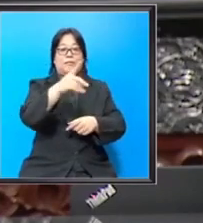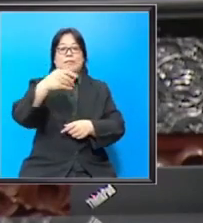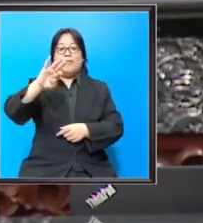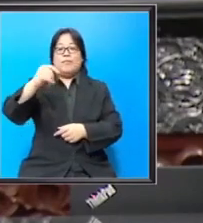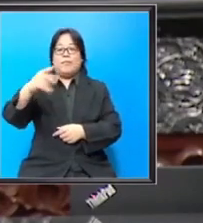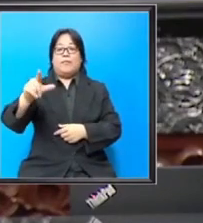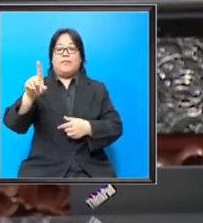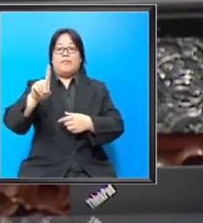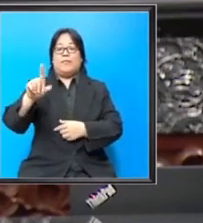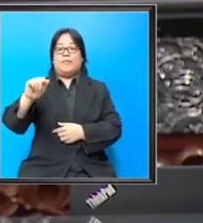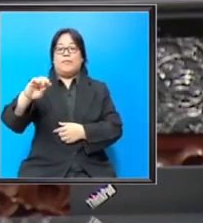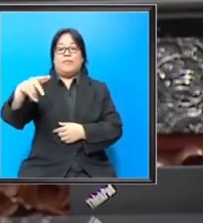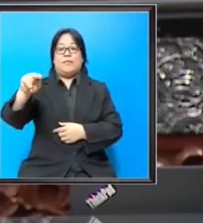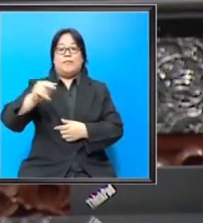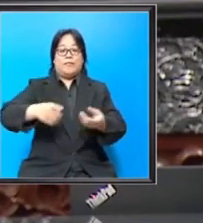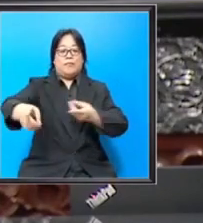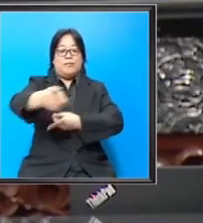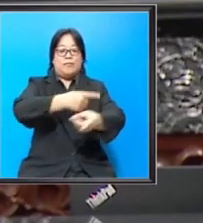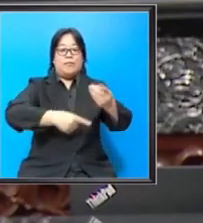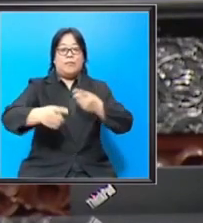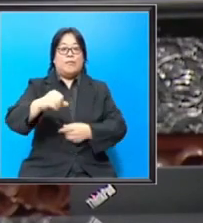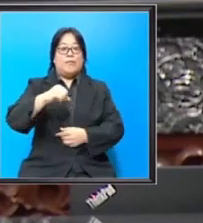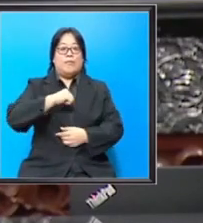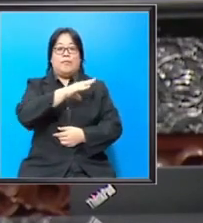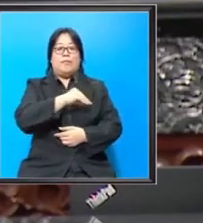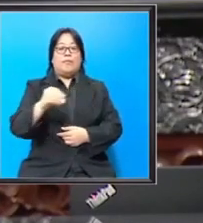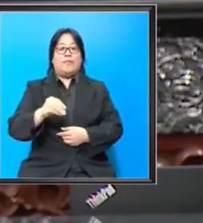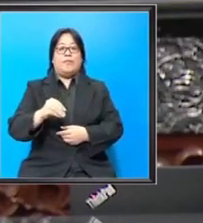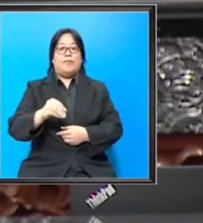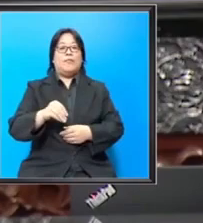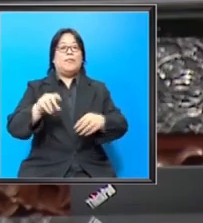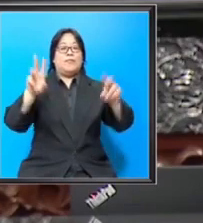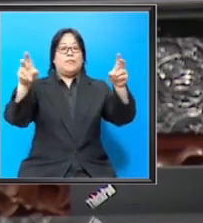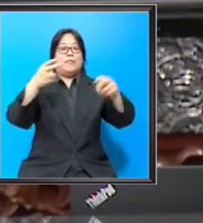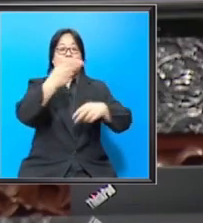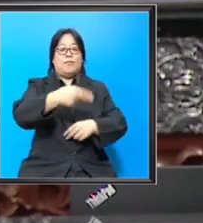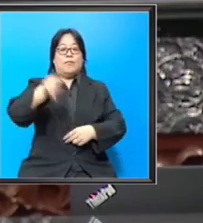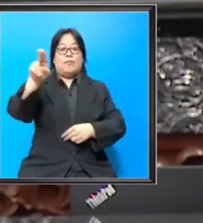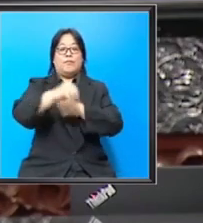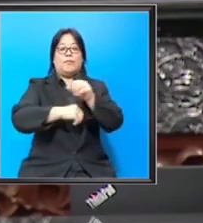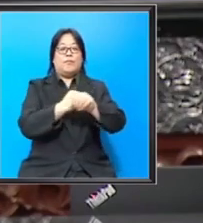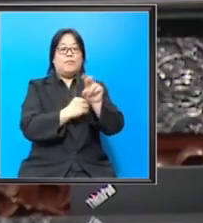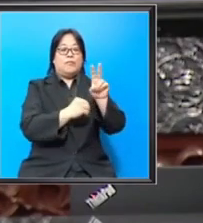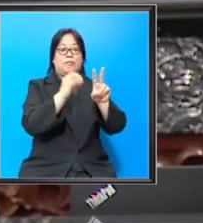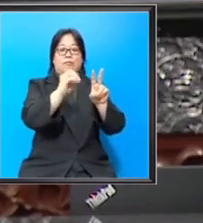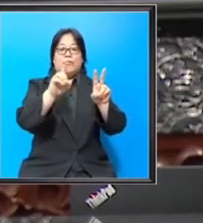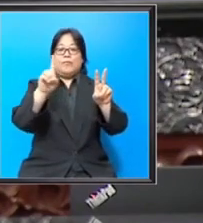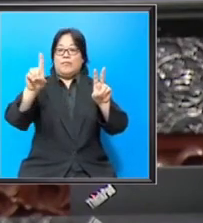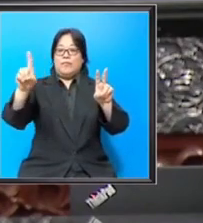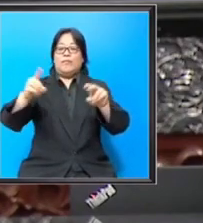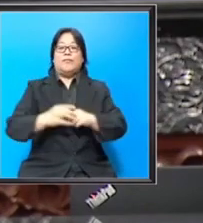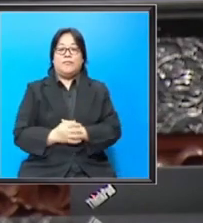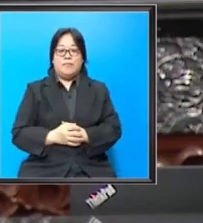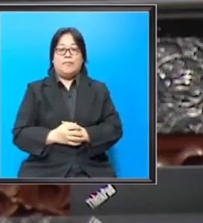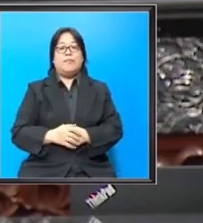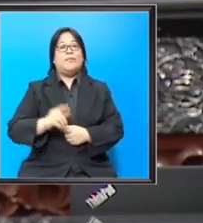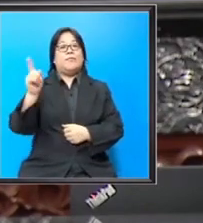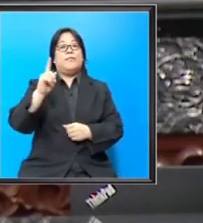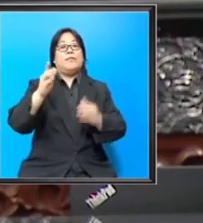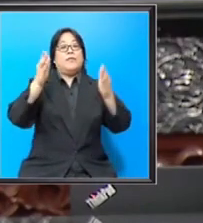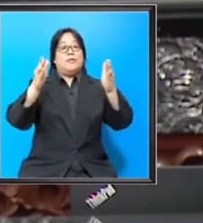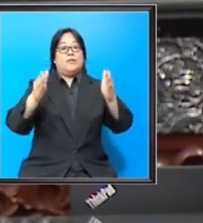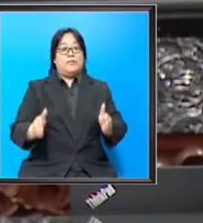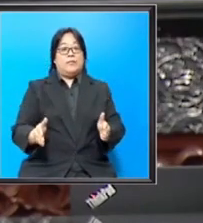perihal dagangan yaitu perlakuan dan penandaan halal 2011 yaitu mana-mana